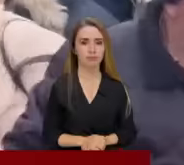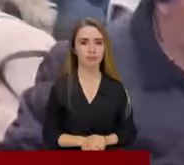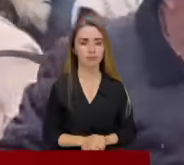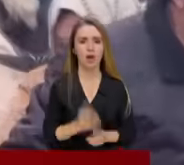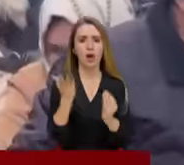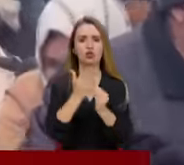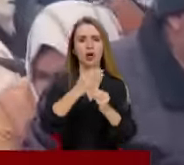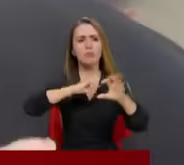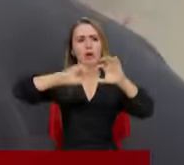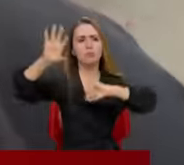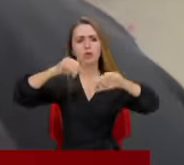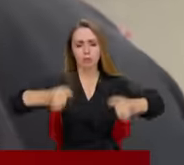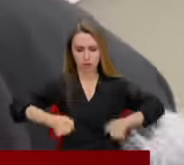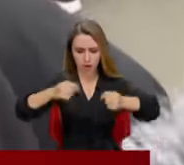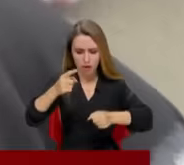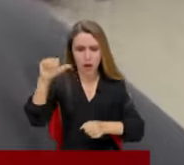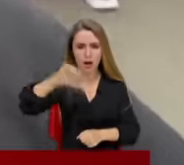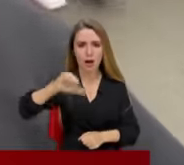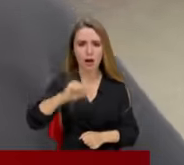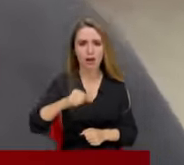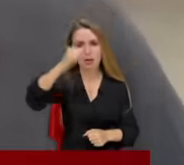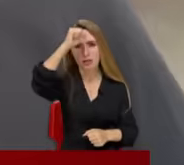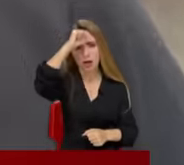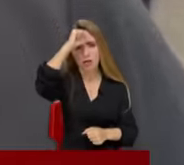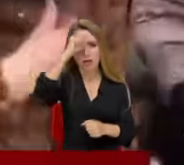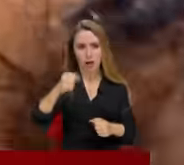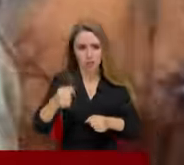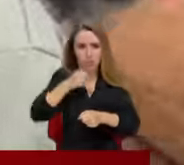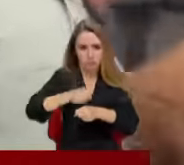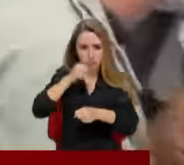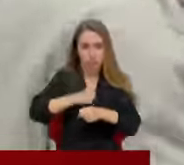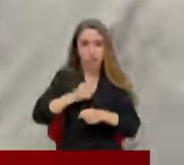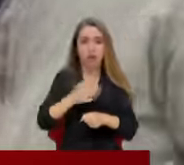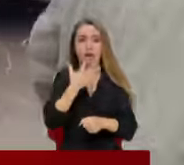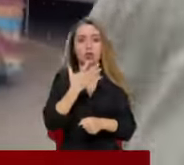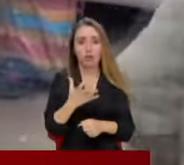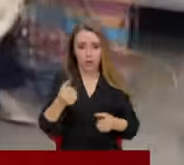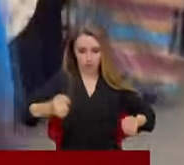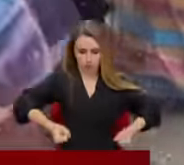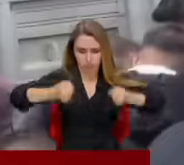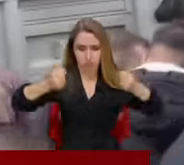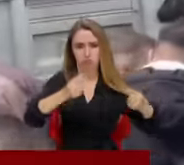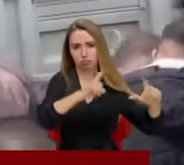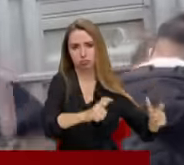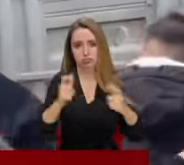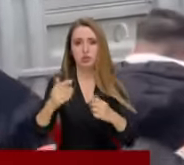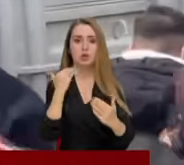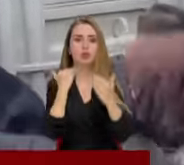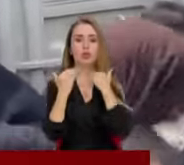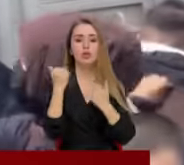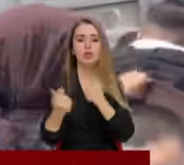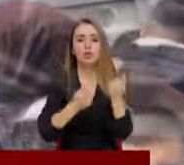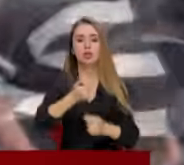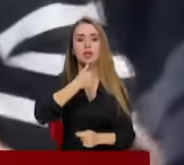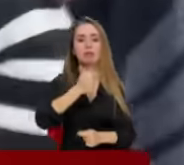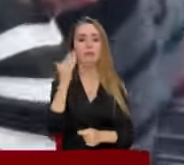Soğanlar havada uçuştu, poşet bulunamadı, salatalıklar şallara dolduruldu. Domatesler kasa kasa taşındı. Yozgat'ta bir iş